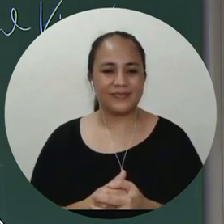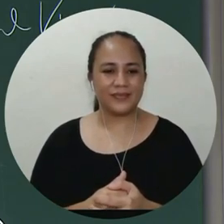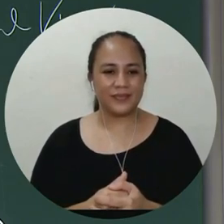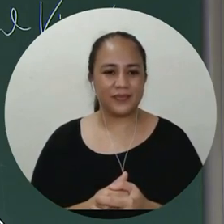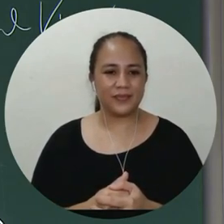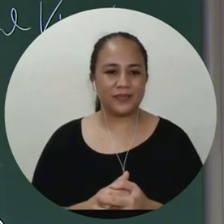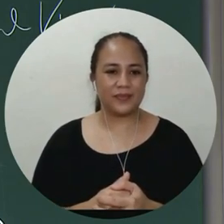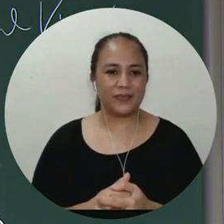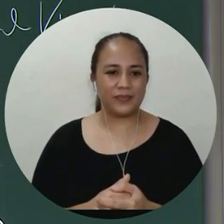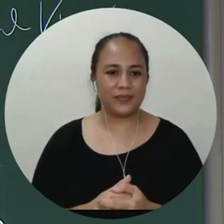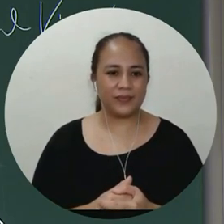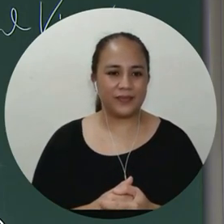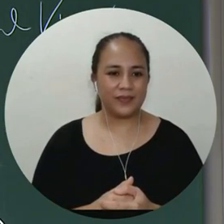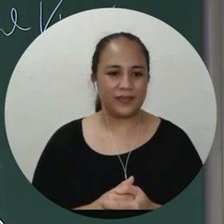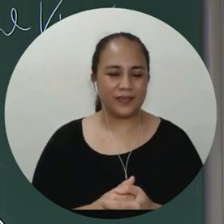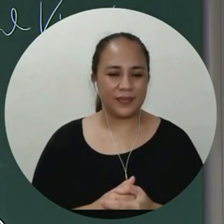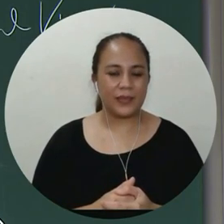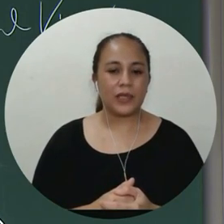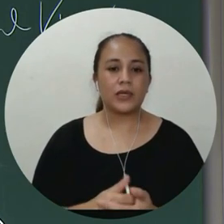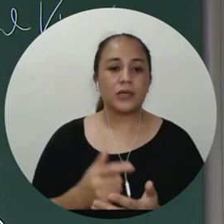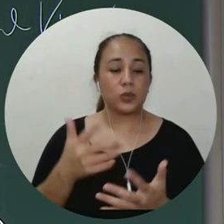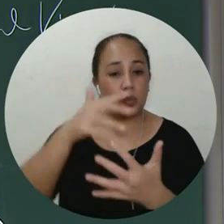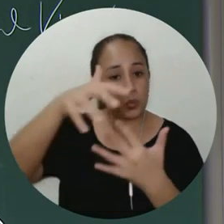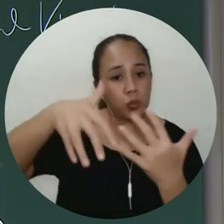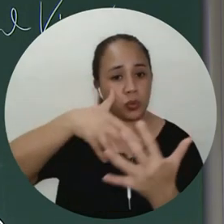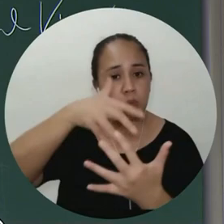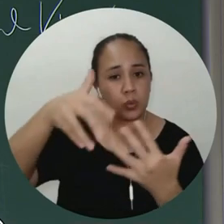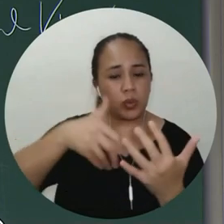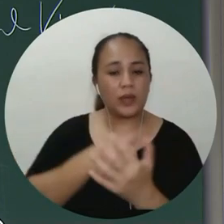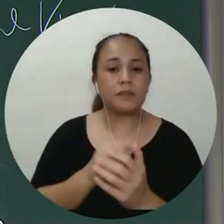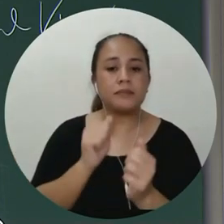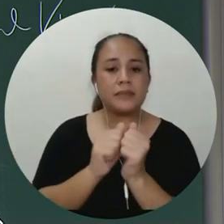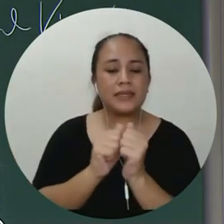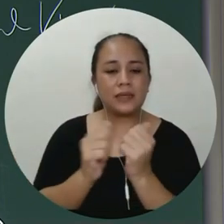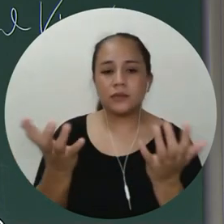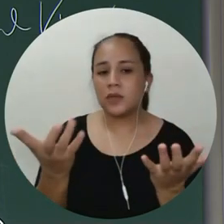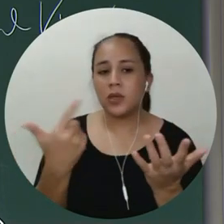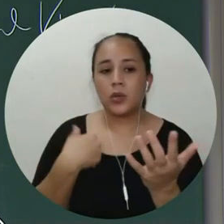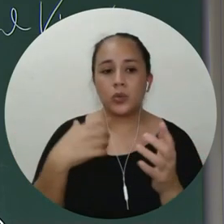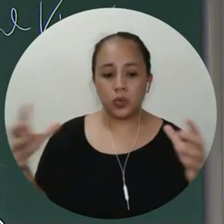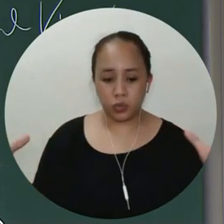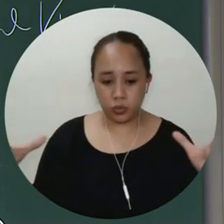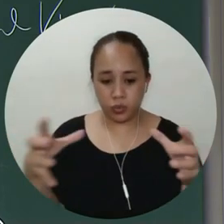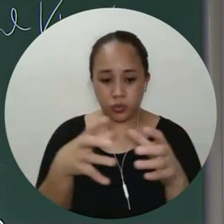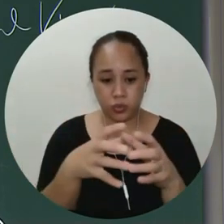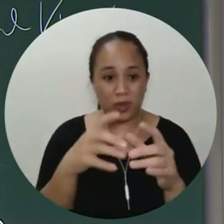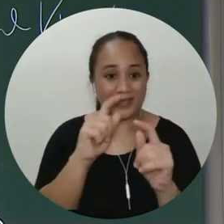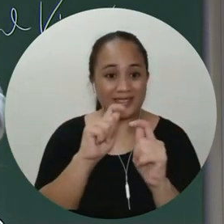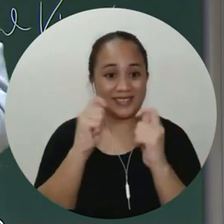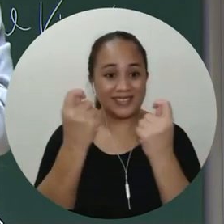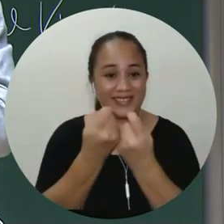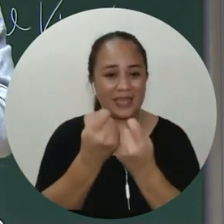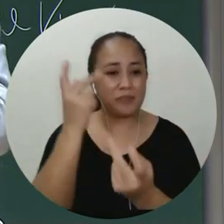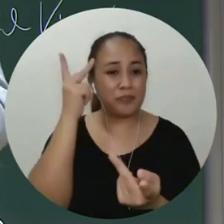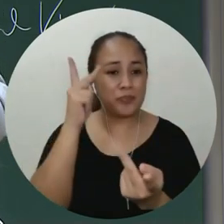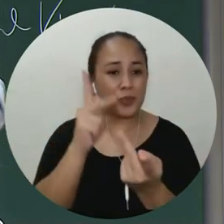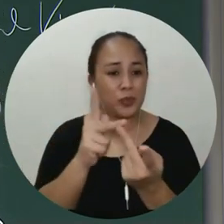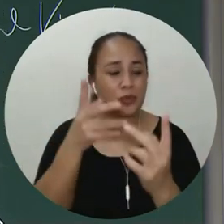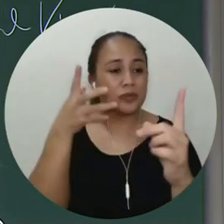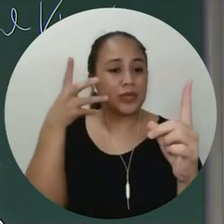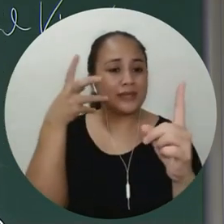작업하는 것을 콜라보라 그래요. So collaboration or collab is when you form a team in order to achieve a certain